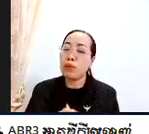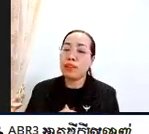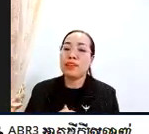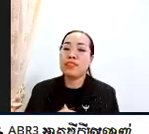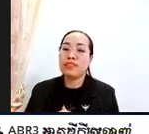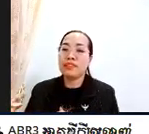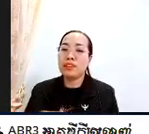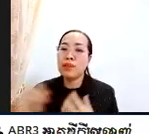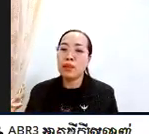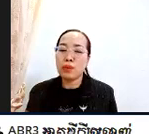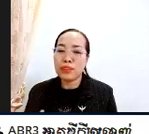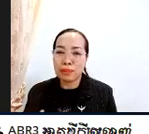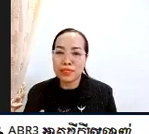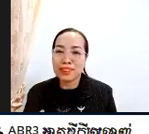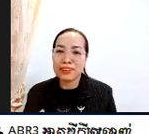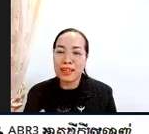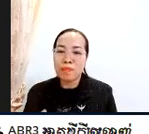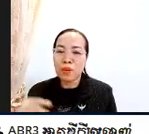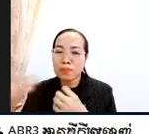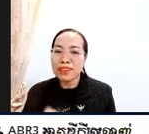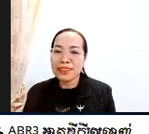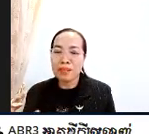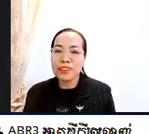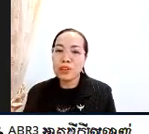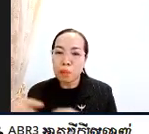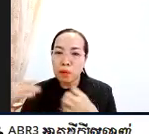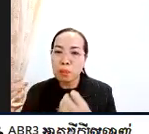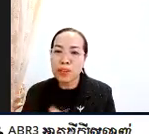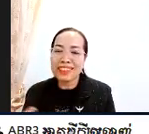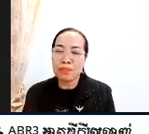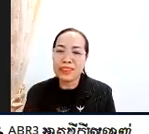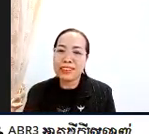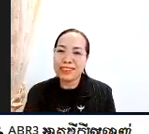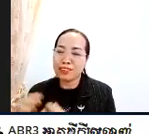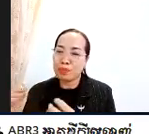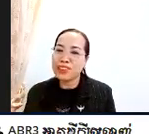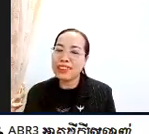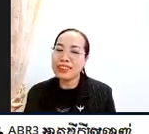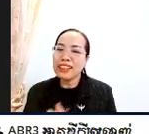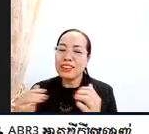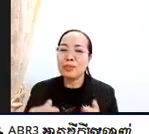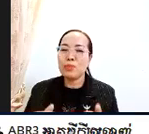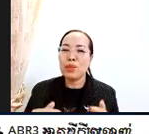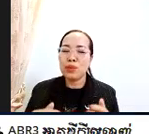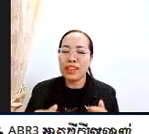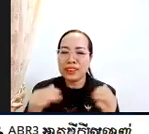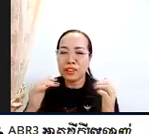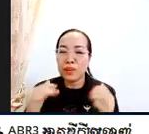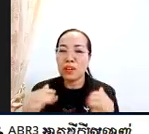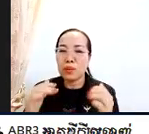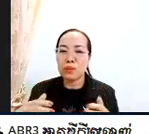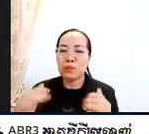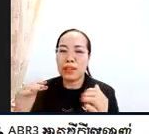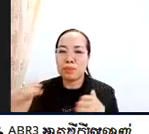tay cu quát nâng thua cầm rủ tam dương chà quát mơ tam dương quát copy tam dương là sao chùm nuôn dương chia chùm nuôn môi đại dương